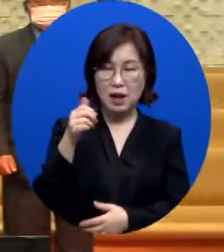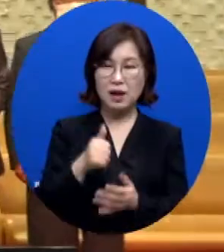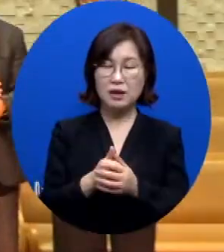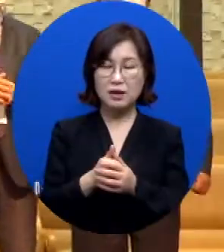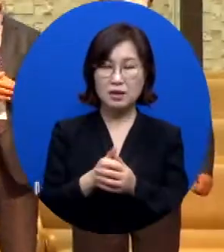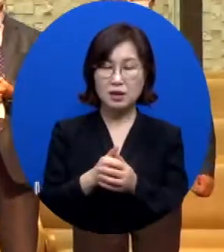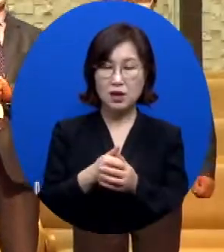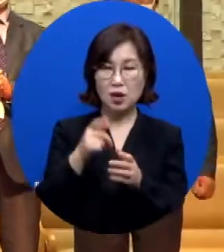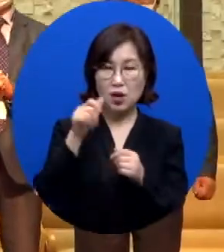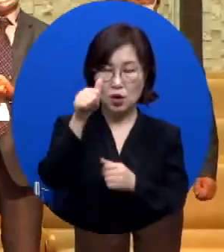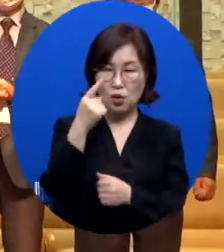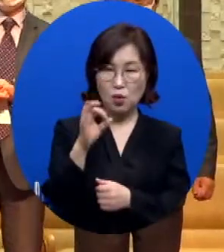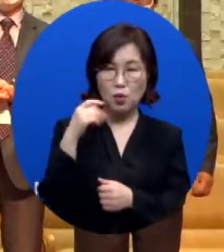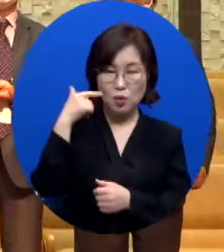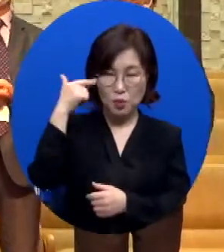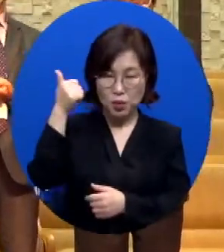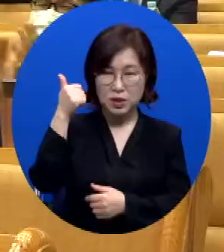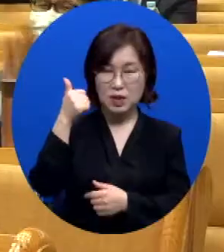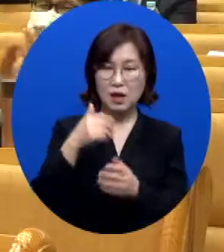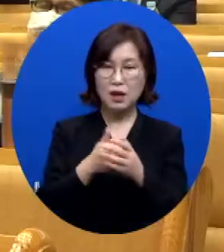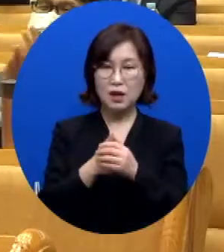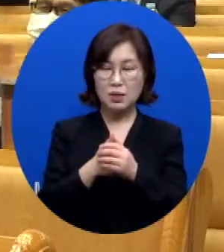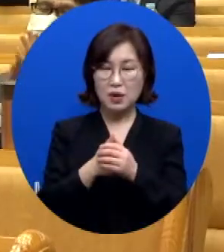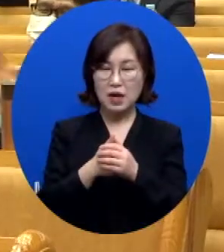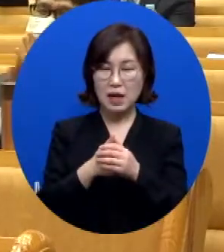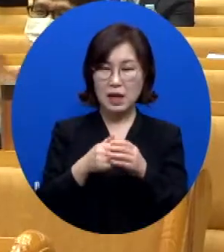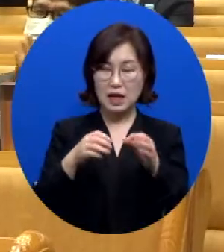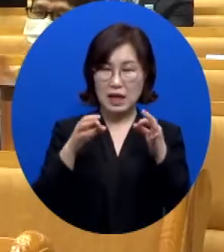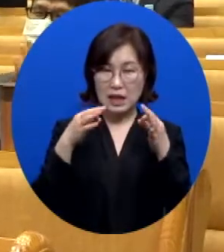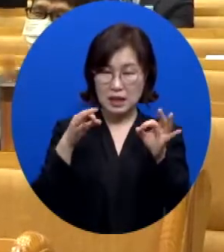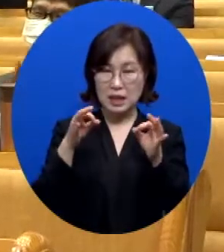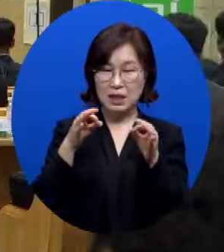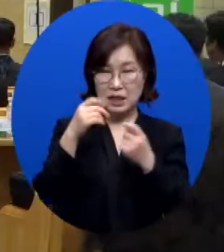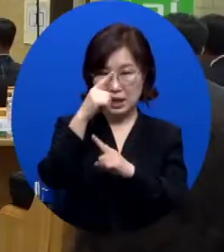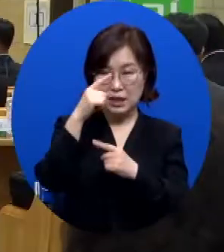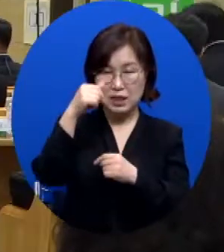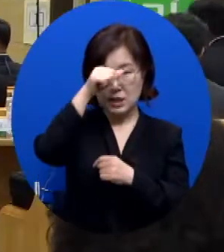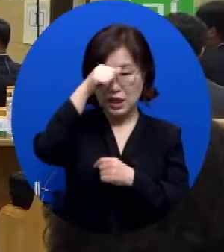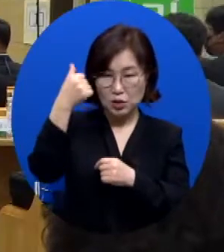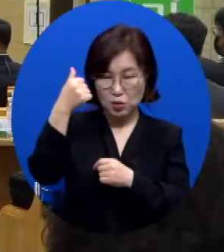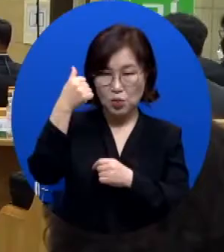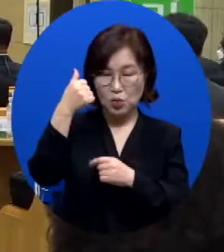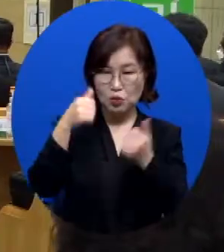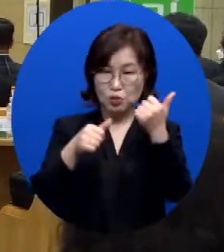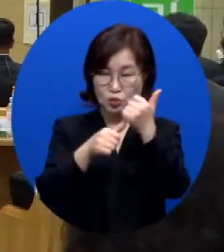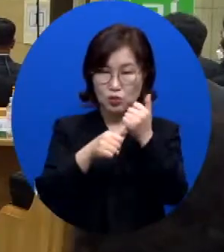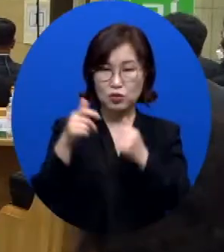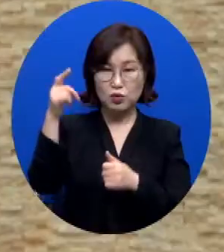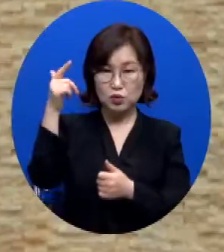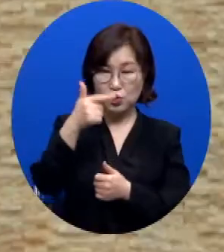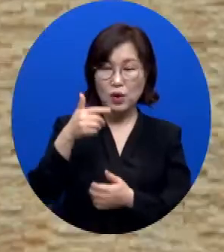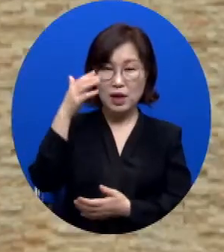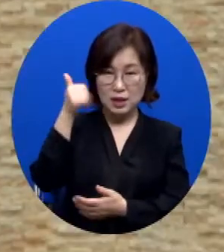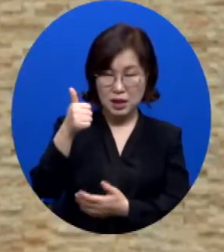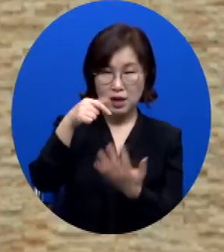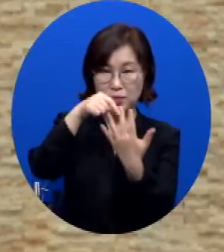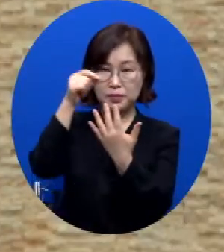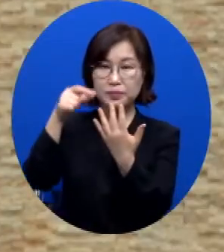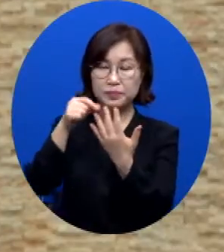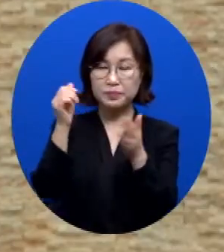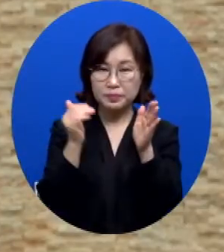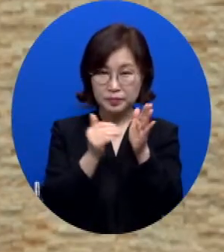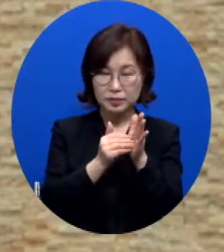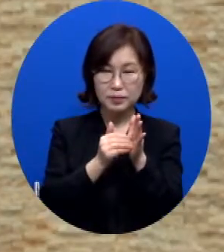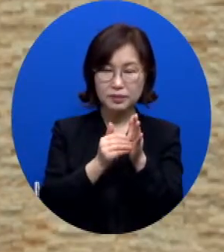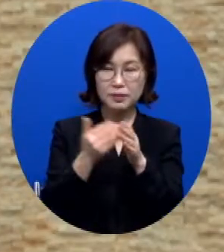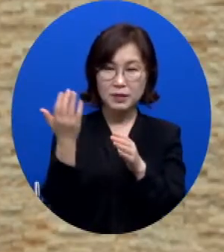장안교회 홍철원 목사와 적산교회 이진규 장로를 각각 목사 장로 부노회장으로 추대했습니다. 이어